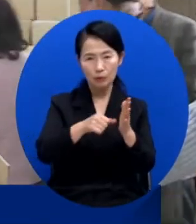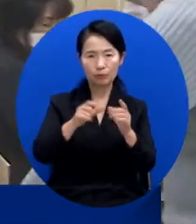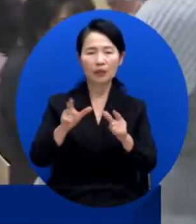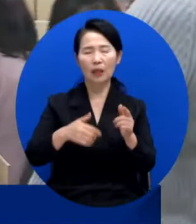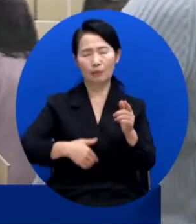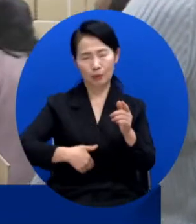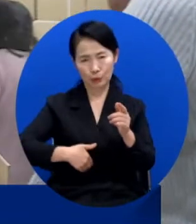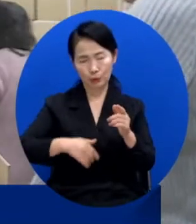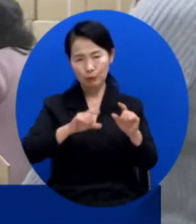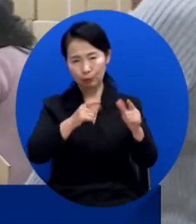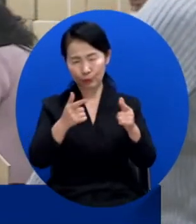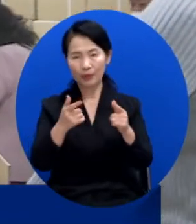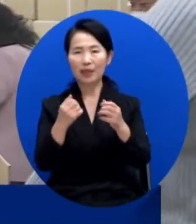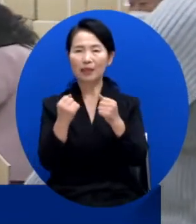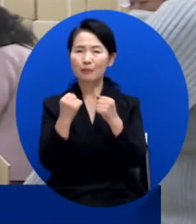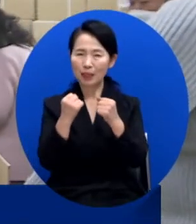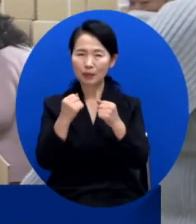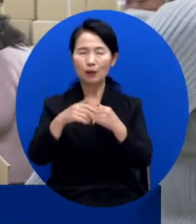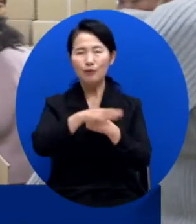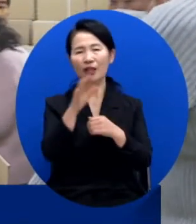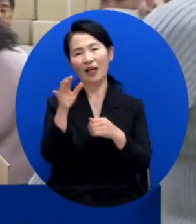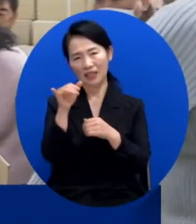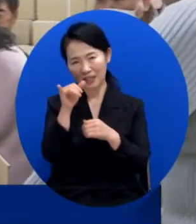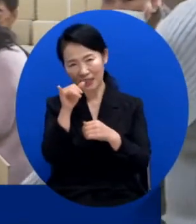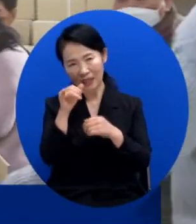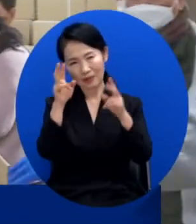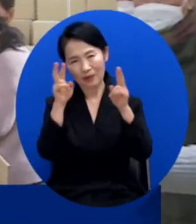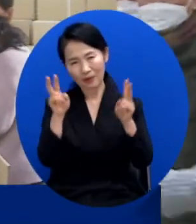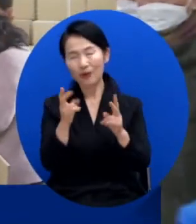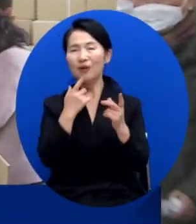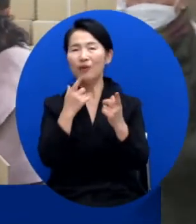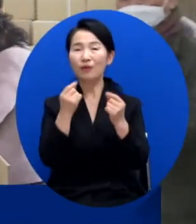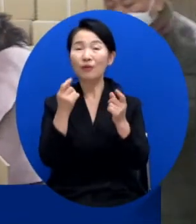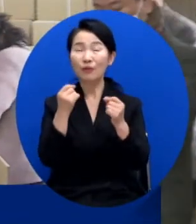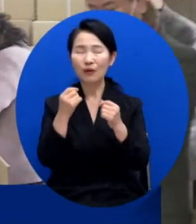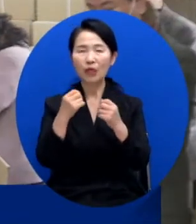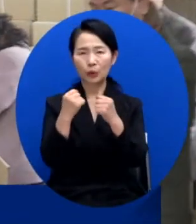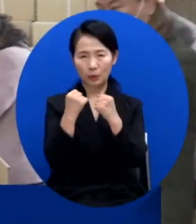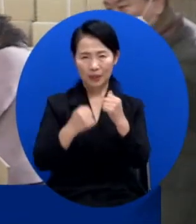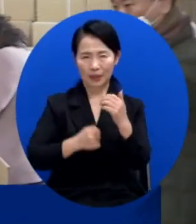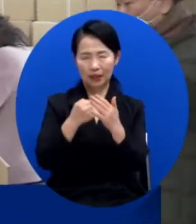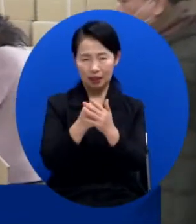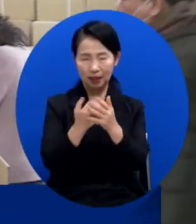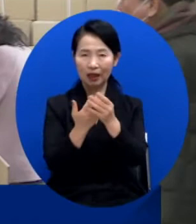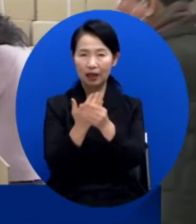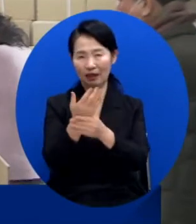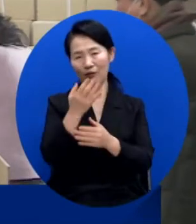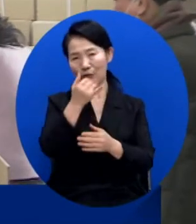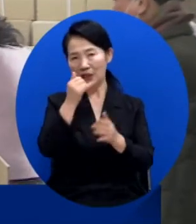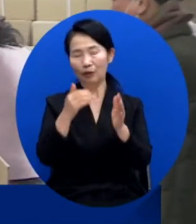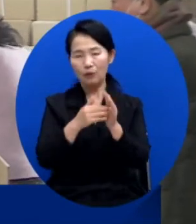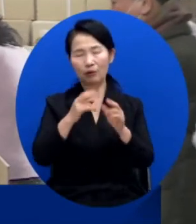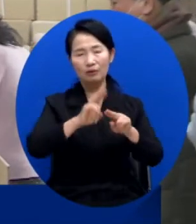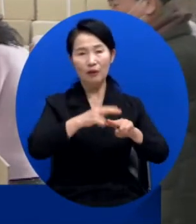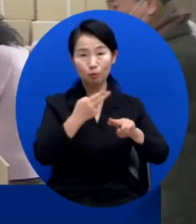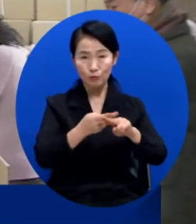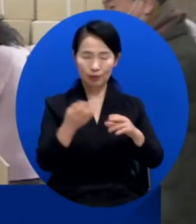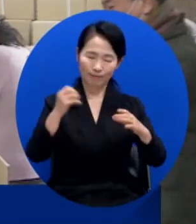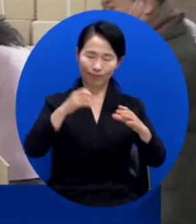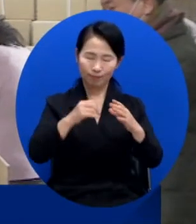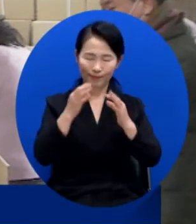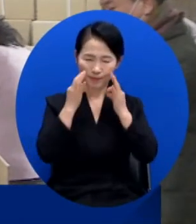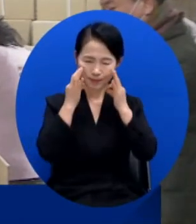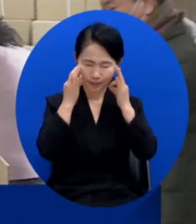생필품, 힘내세요 우리가 있잖아요 하는 마음으로 용기를 낼 수 있도록 이렇게 선물들을 이렇게 함께